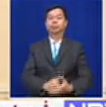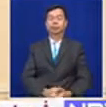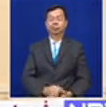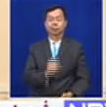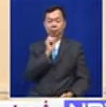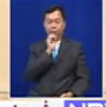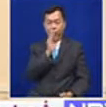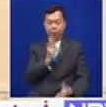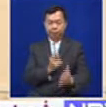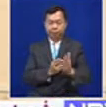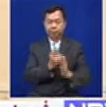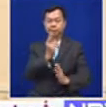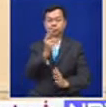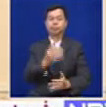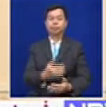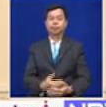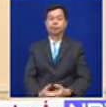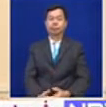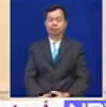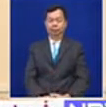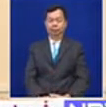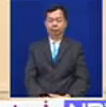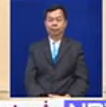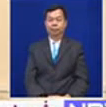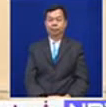เอาเรื่องอะไร